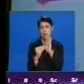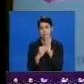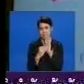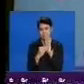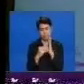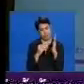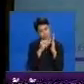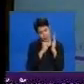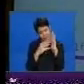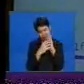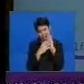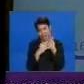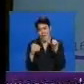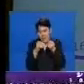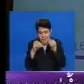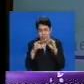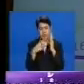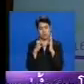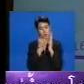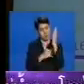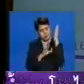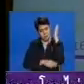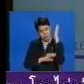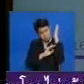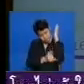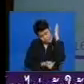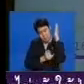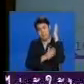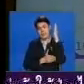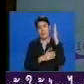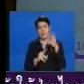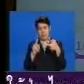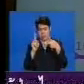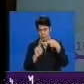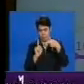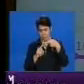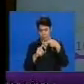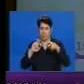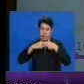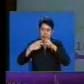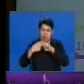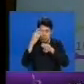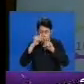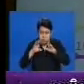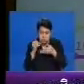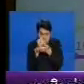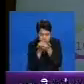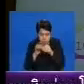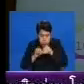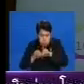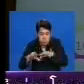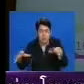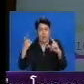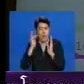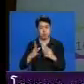และปริมณฑลและพื้นที่จังหวัดชายแดนภาคใต้เป้าหมายที่2ลดปัญหาการแพร่ระบาดยาเสพติดที่เป็น